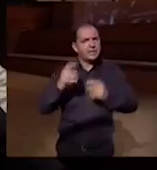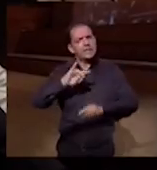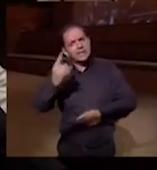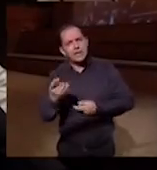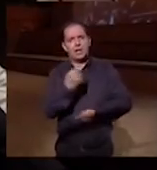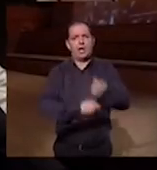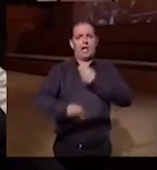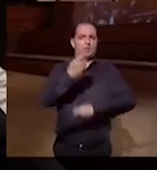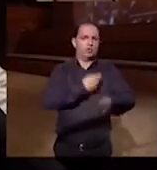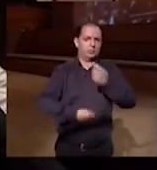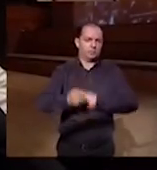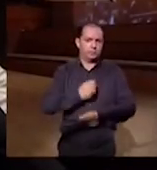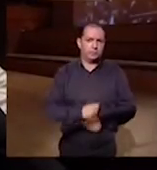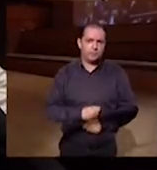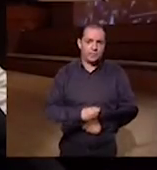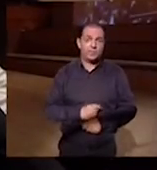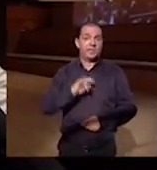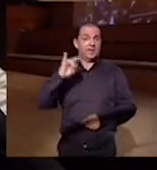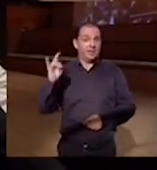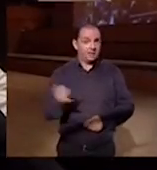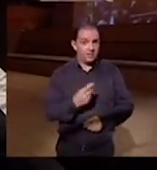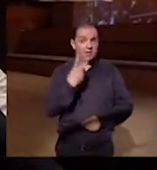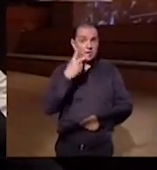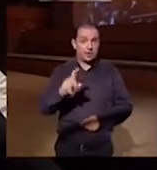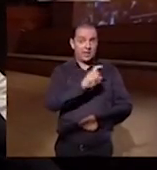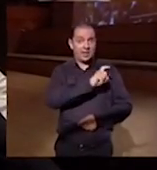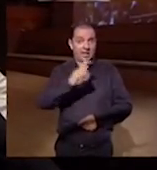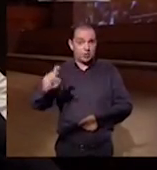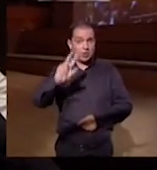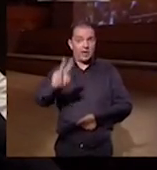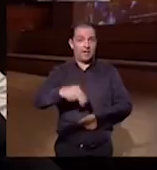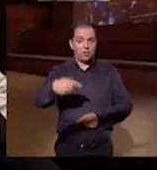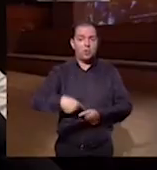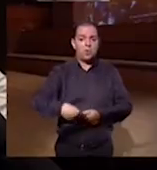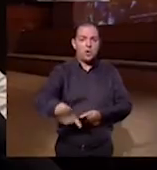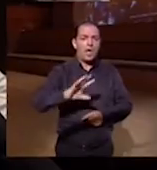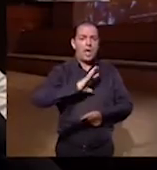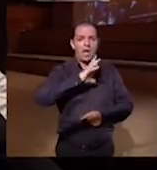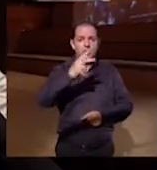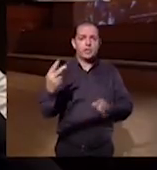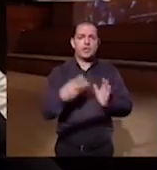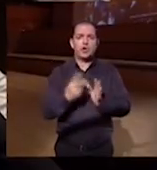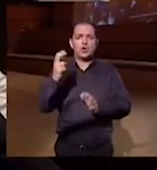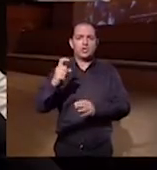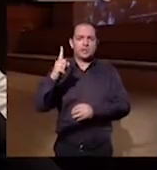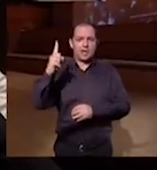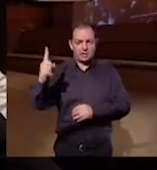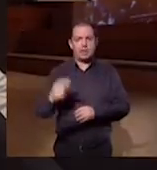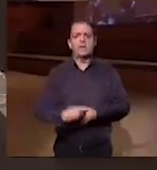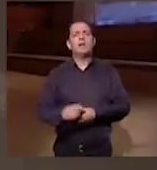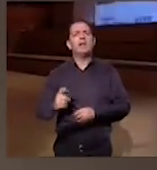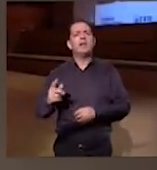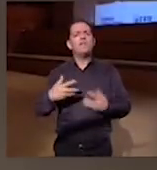Ήδη εξασφαλίσαμε τη διάθεση 300 εκατομμυρίων ευρώ μέχρι το 2021 για την ενεργειακή αναβάθμιση